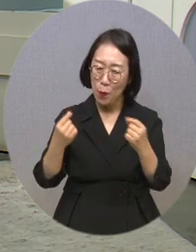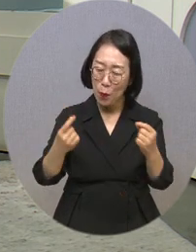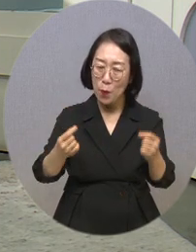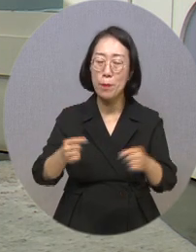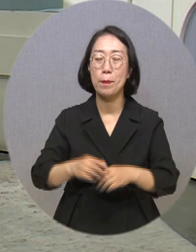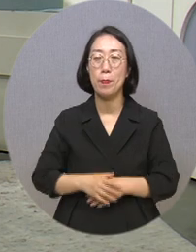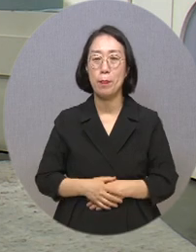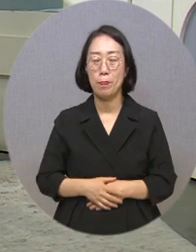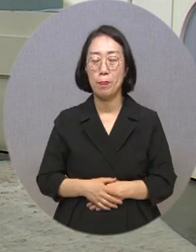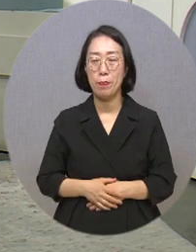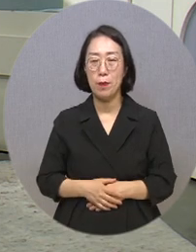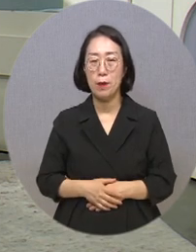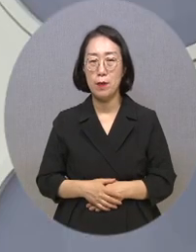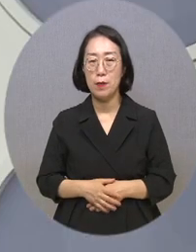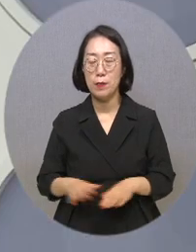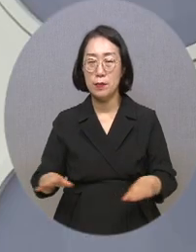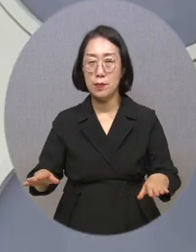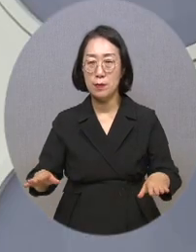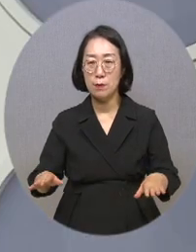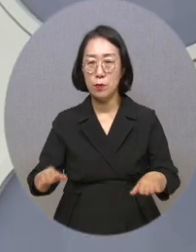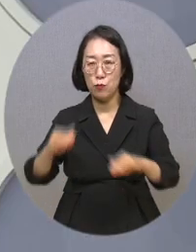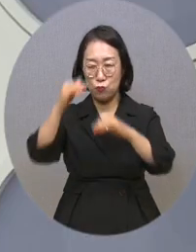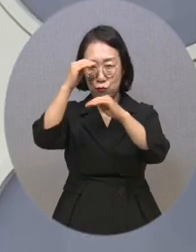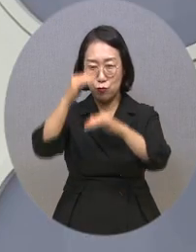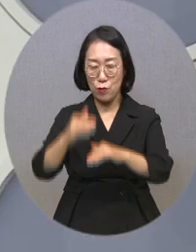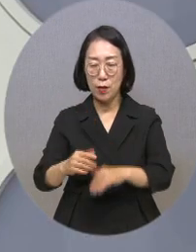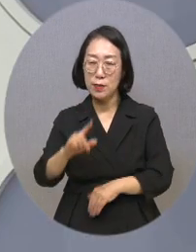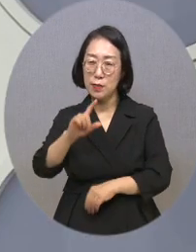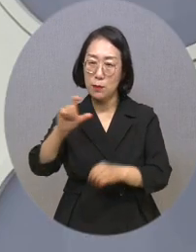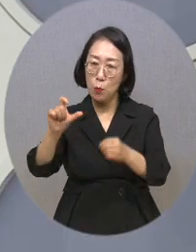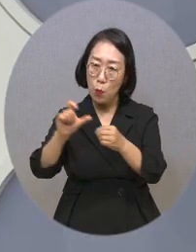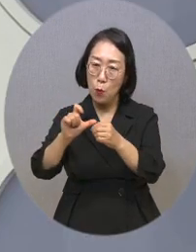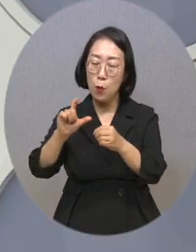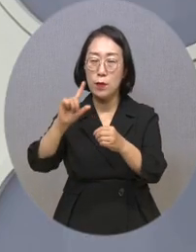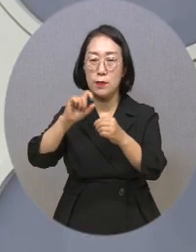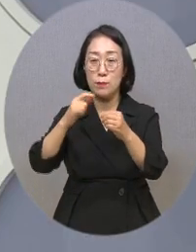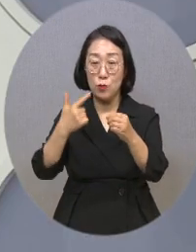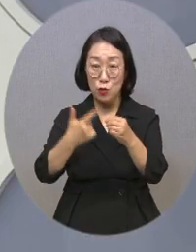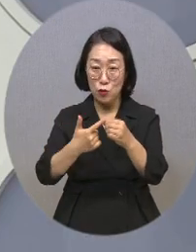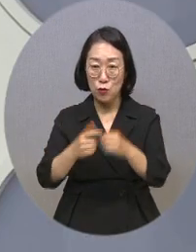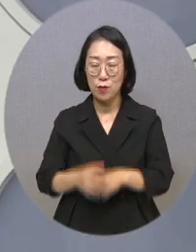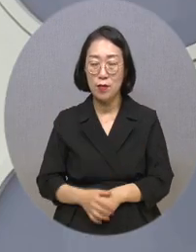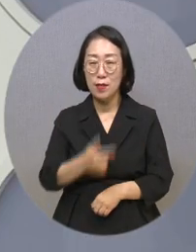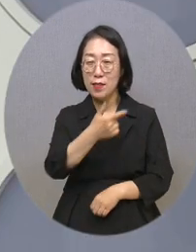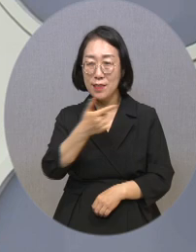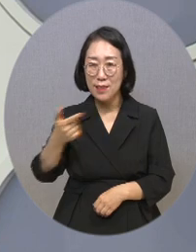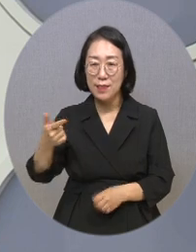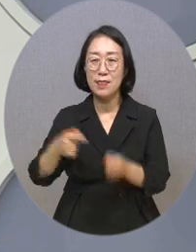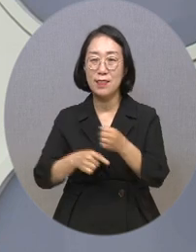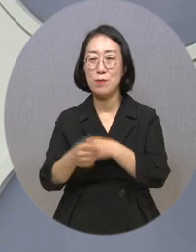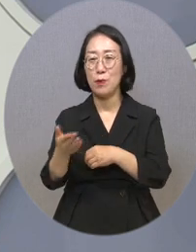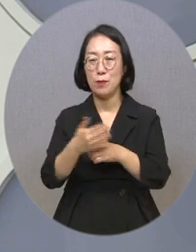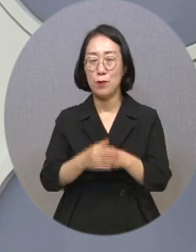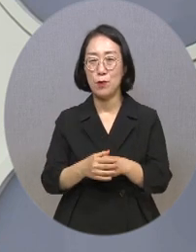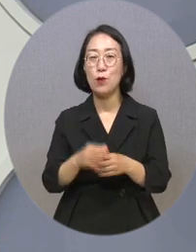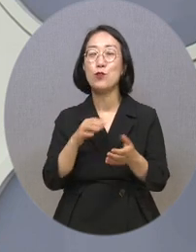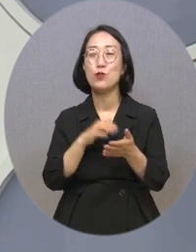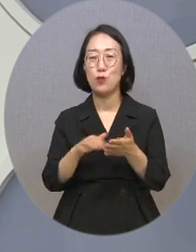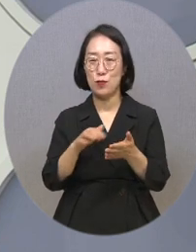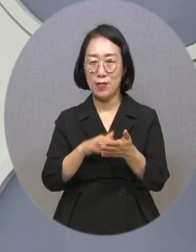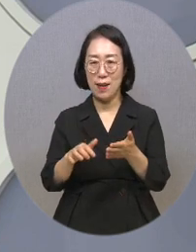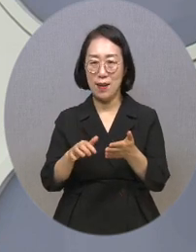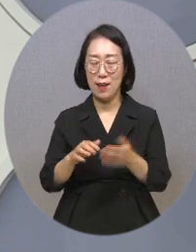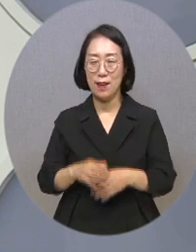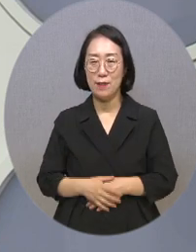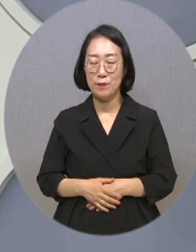그래서 지금은 한 15~6 정도 그 정도인데 뭐 큰 의미는 없고요. 순위가. 네. 숫자로 본 순위는. 근데